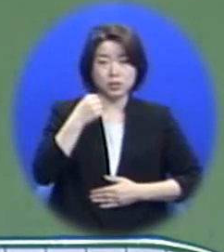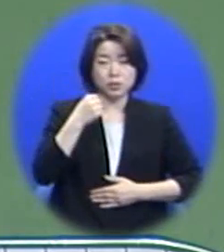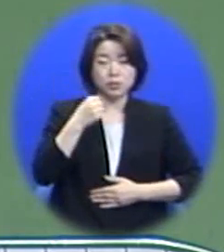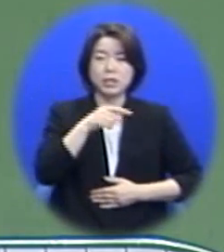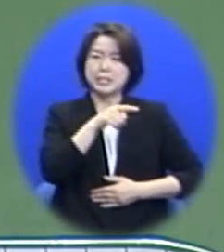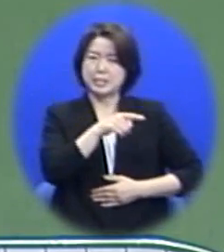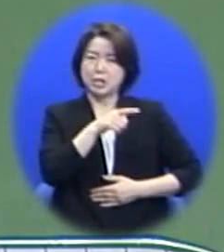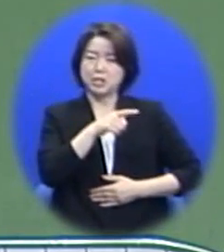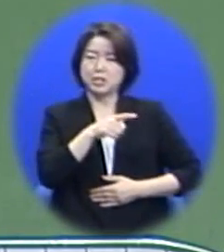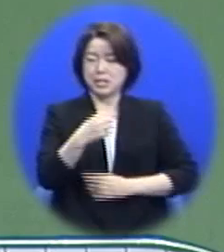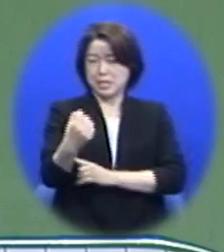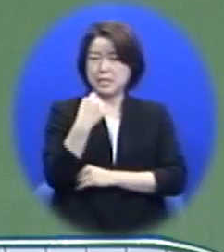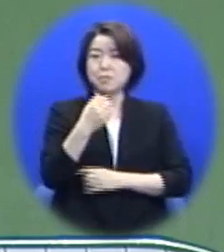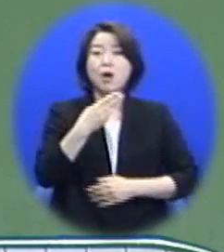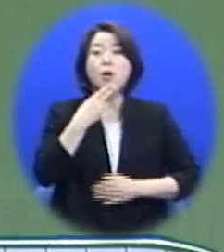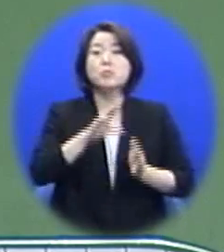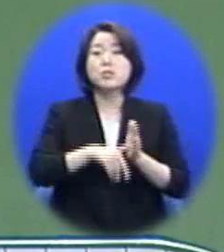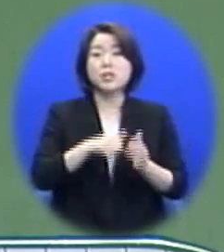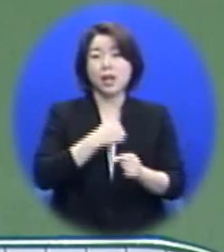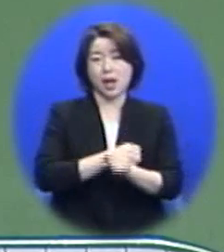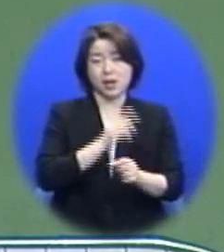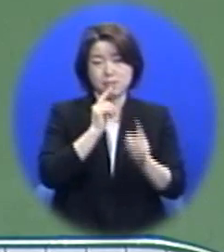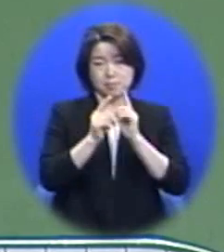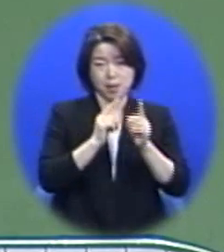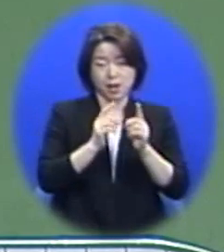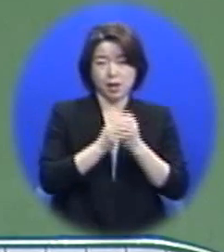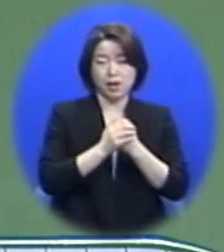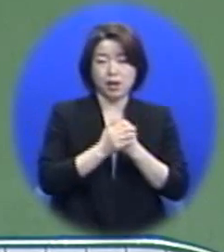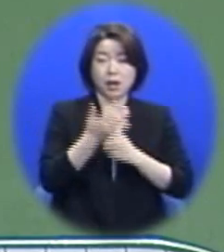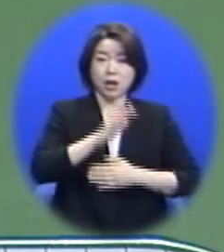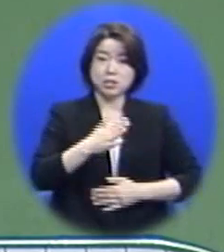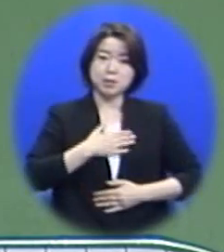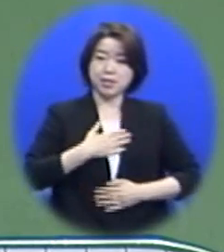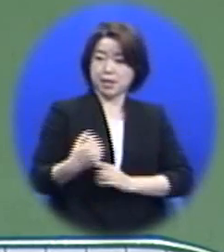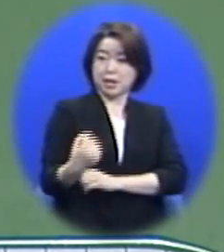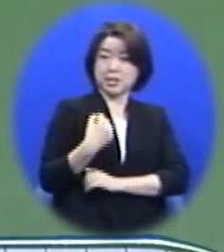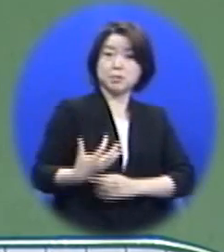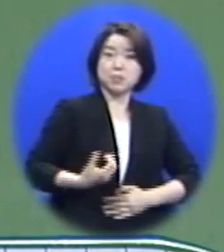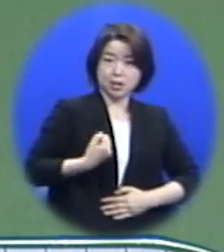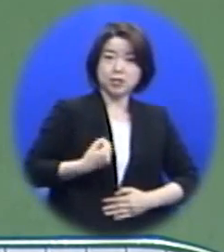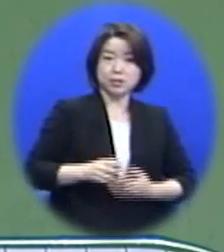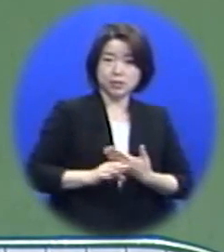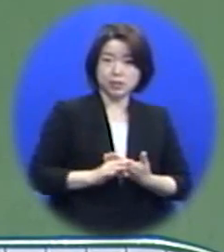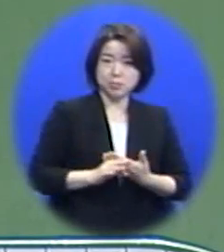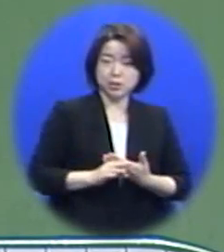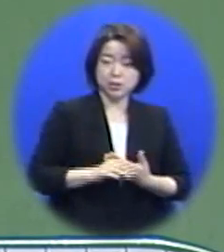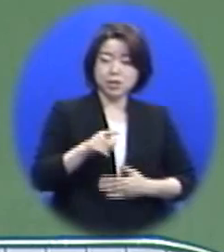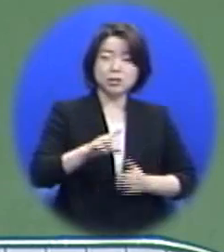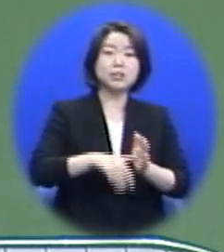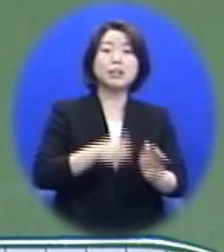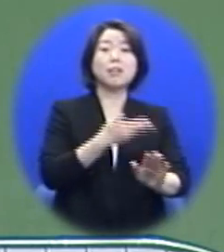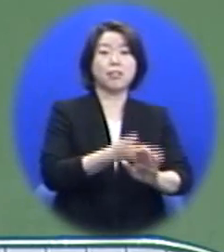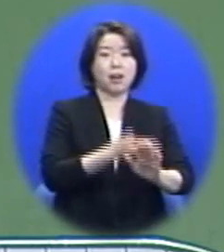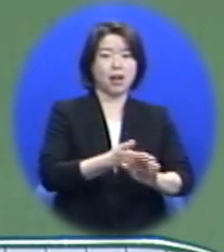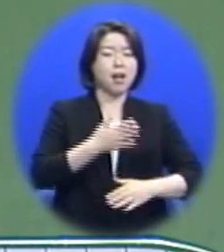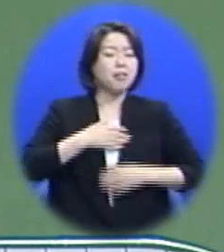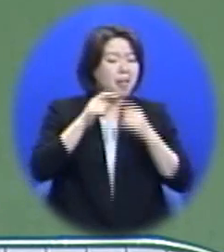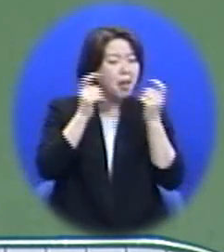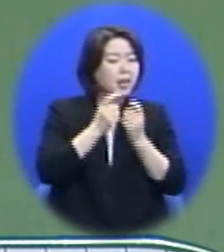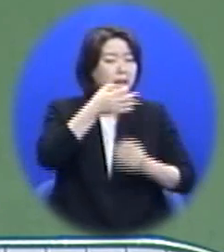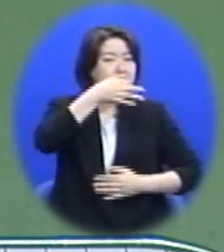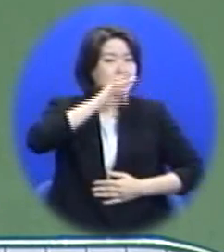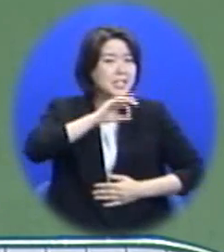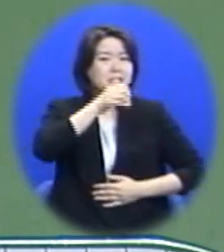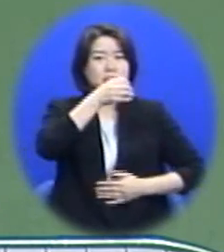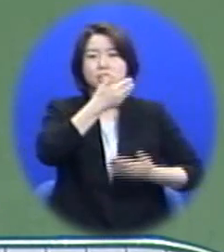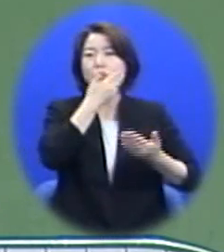하는 이야기 우리가 힘을 가지고 나면 문제가 달라집니다 그때는 이익이 더 중요합니다